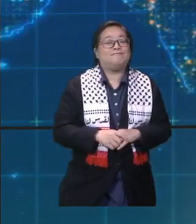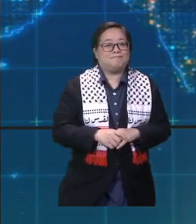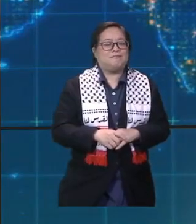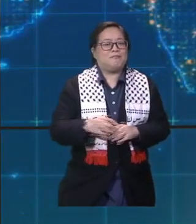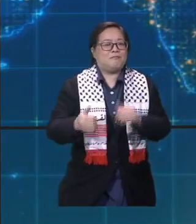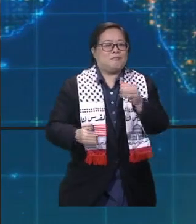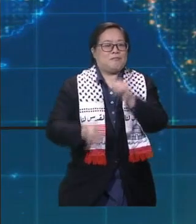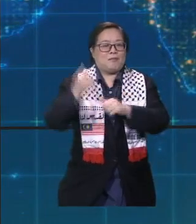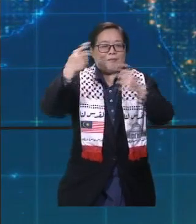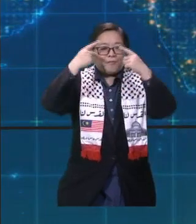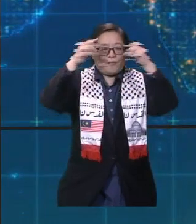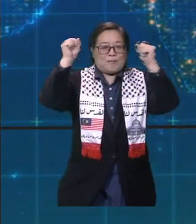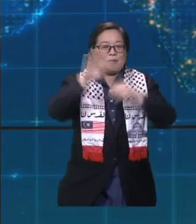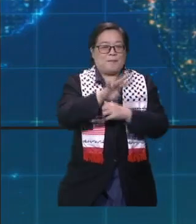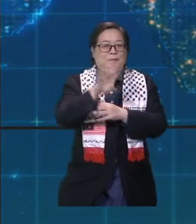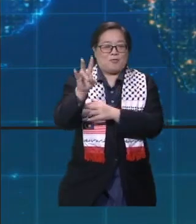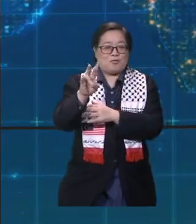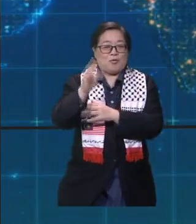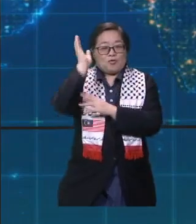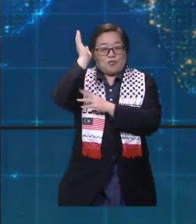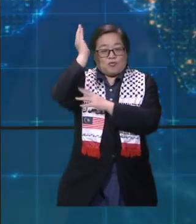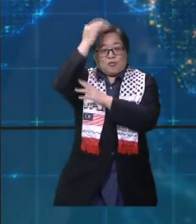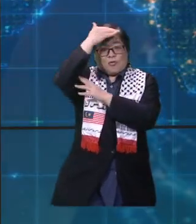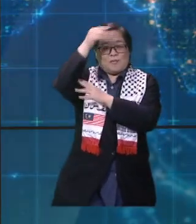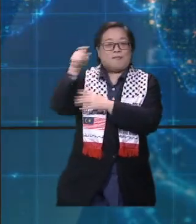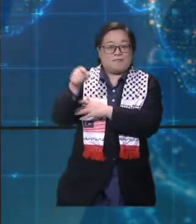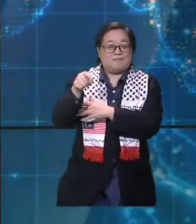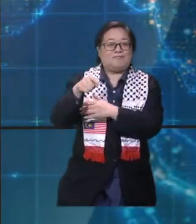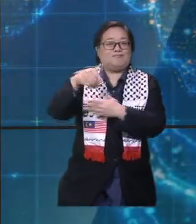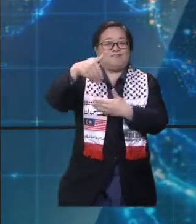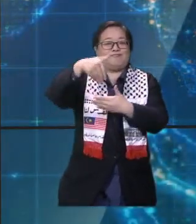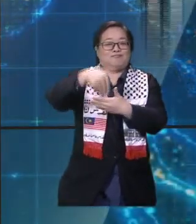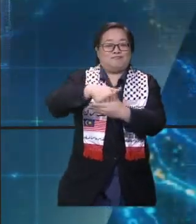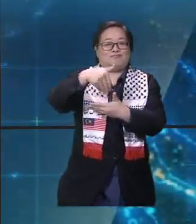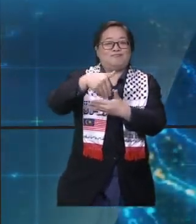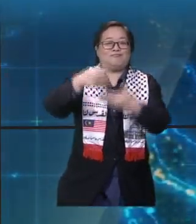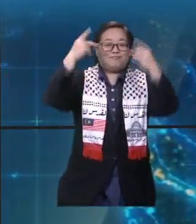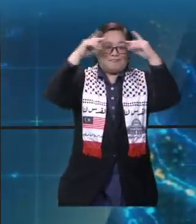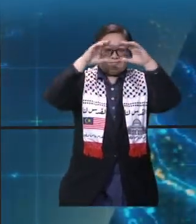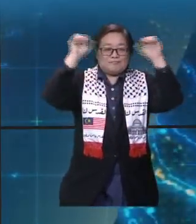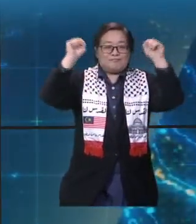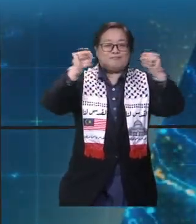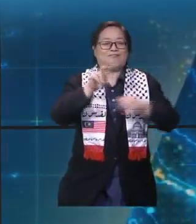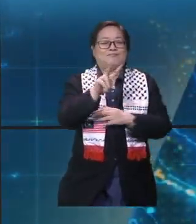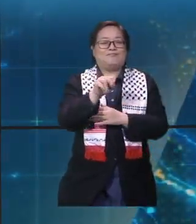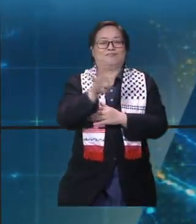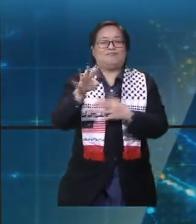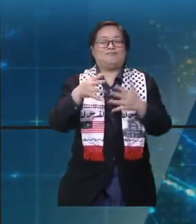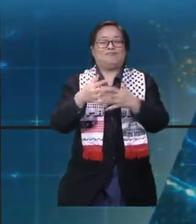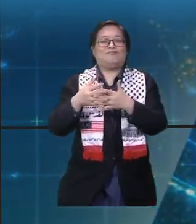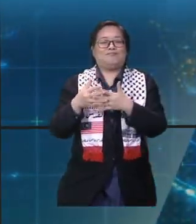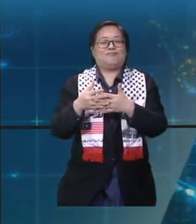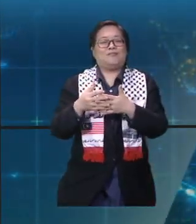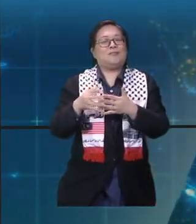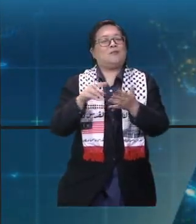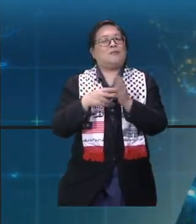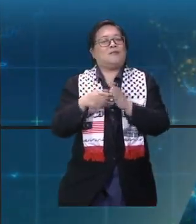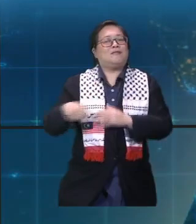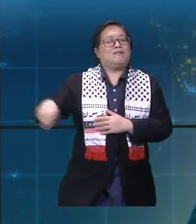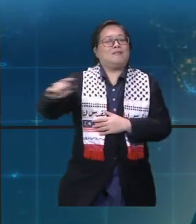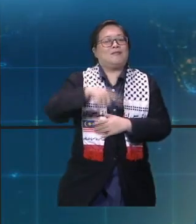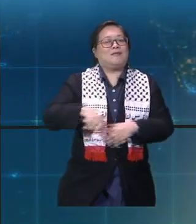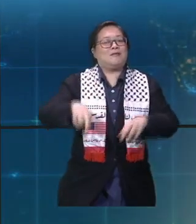baik kemenangan calon presiden ke-47 dari Parti republikan Donald Trump dalam pilihan Raya presiden 2024 Amerika